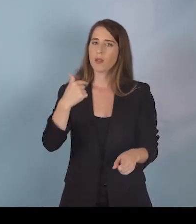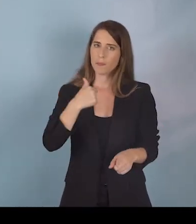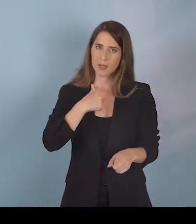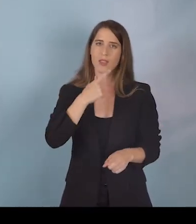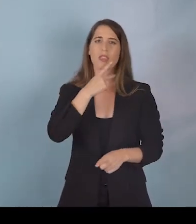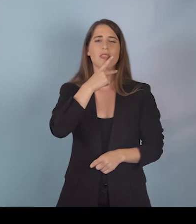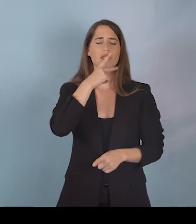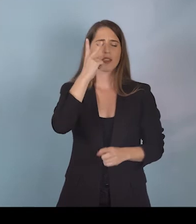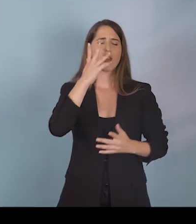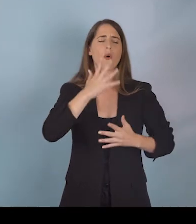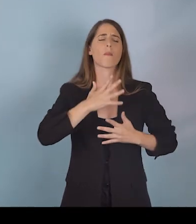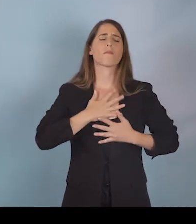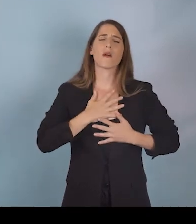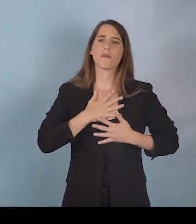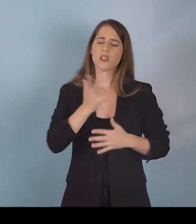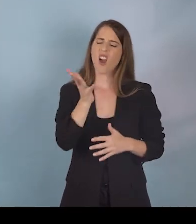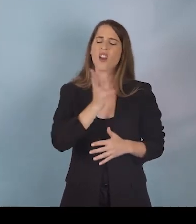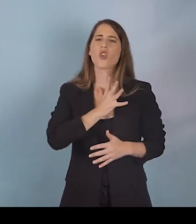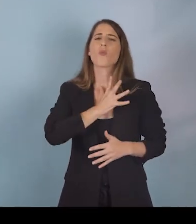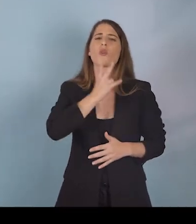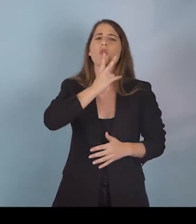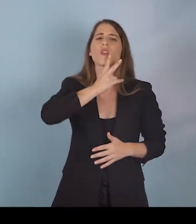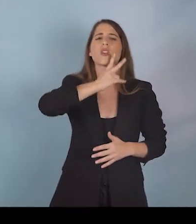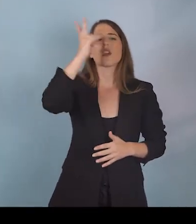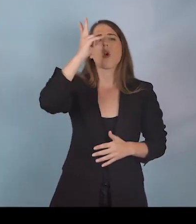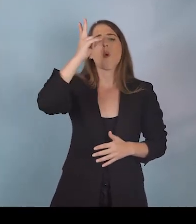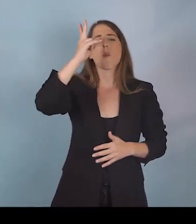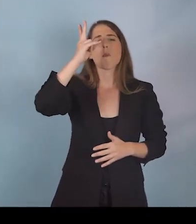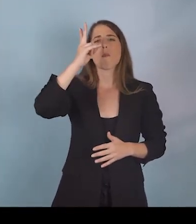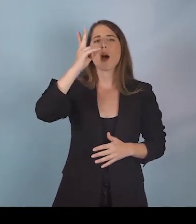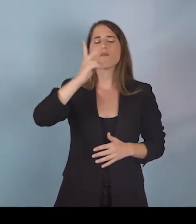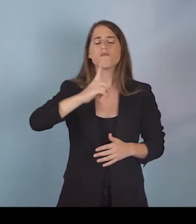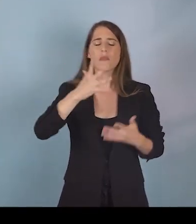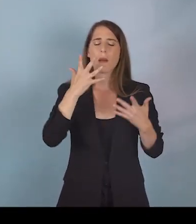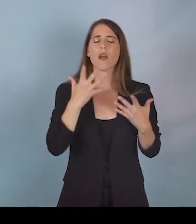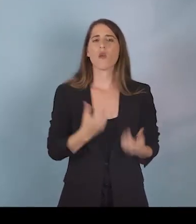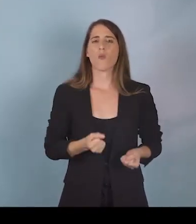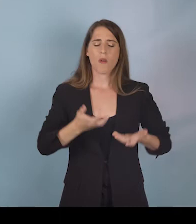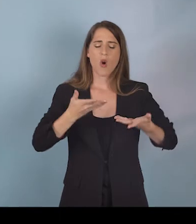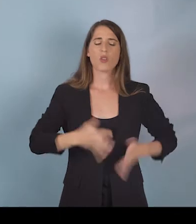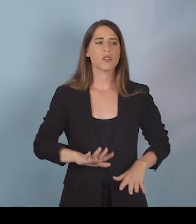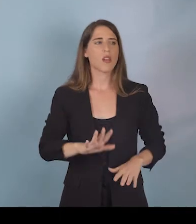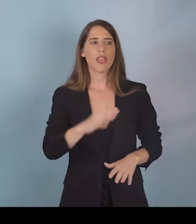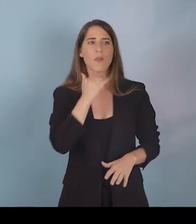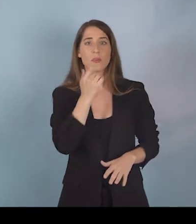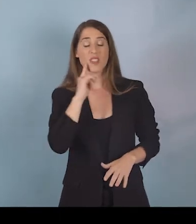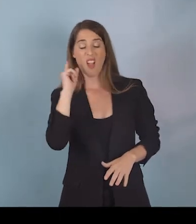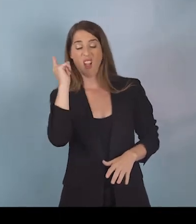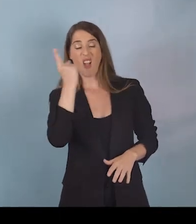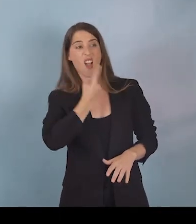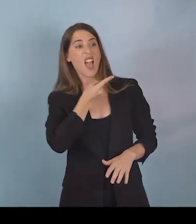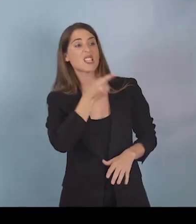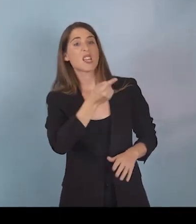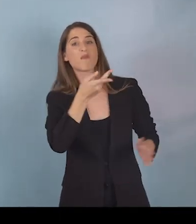γονεϊκότητα, που είναι καθολικό και πανανθρώπινο και δεν μπορεί να πει κανείς σε έναν άνθρωπο δεν θα γίνεις γονιός, το ασκήσαμε